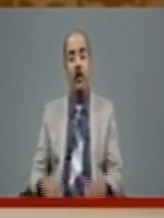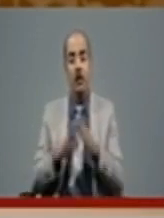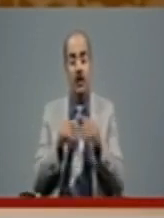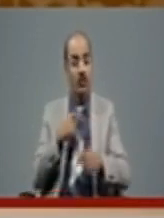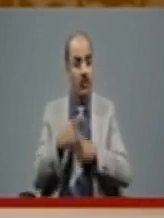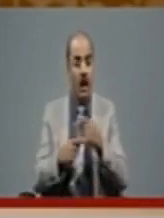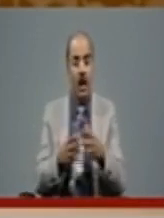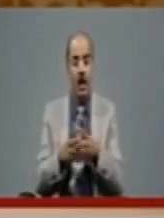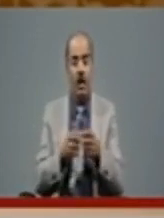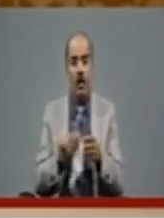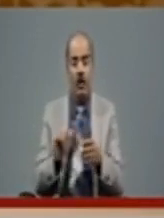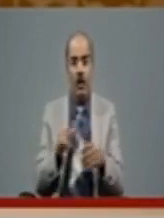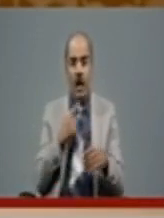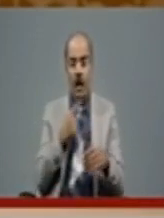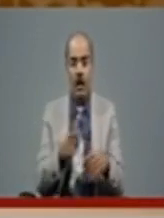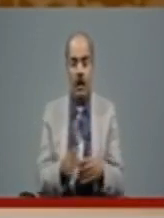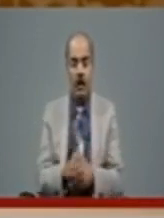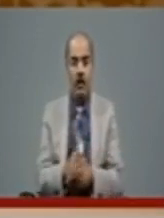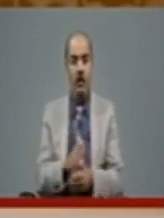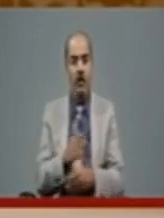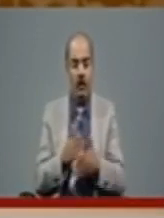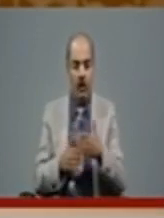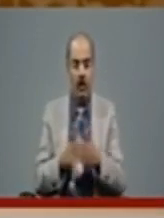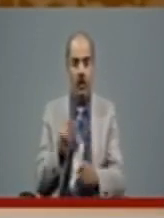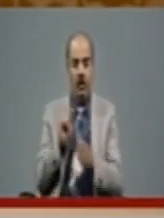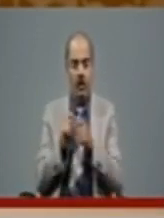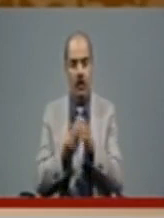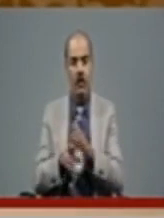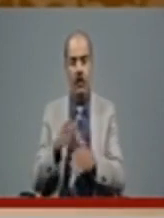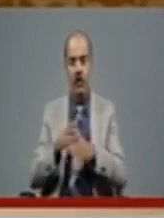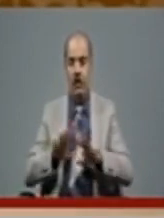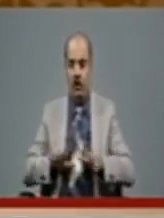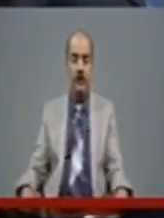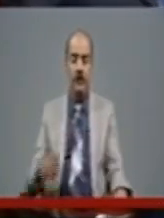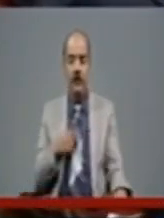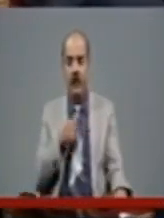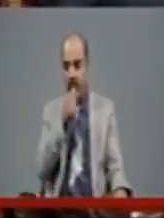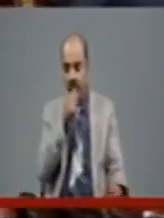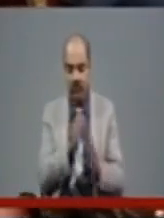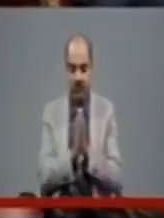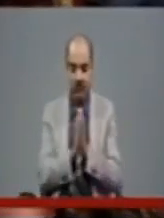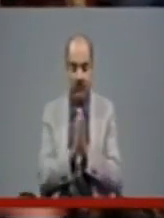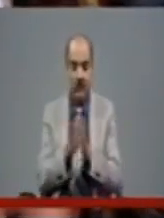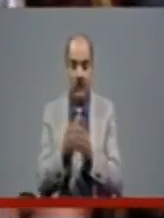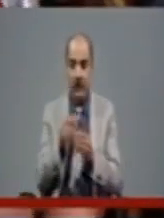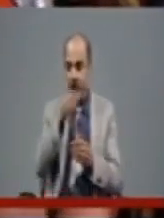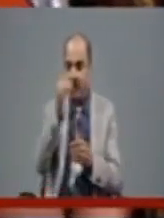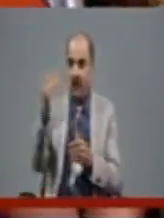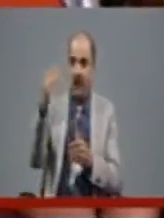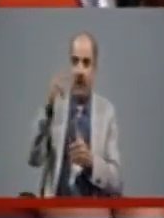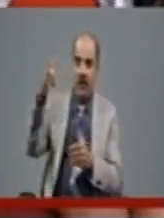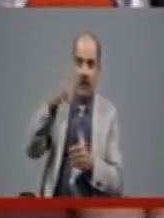نقوم بالبناء والتنميه والتعمير والتعاون في هذه المجالات. المعرض ومن